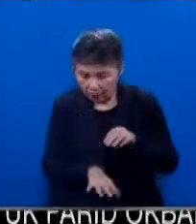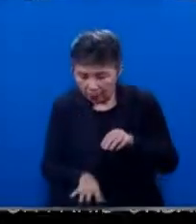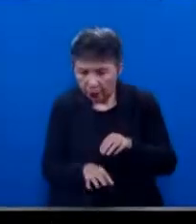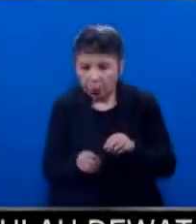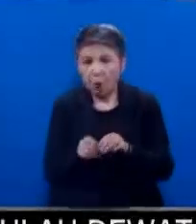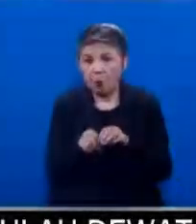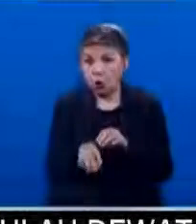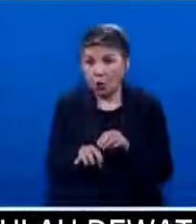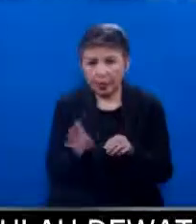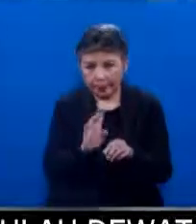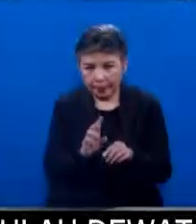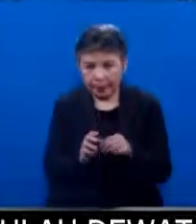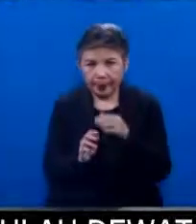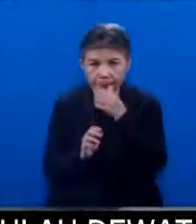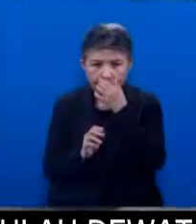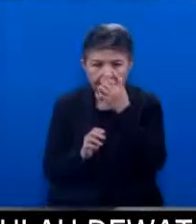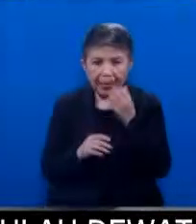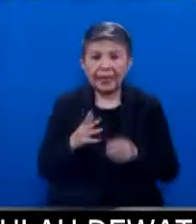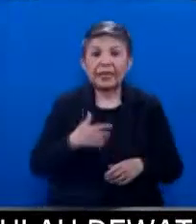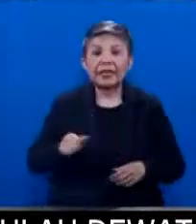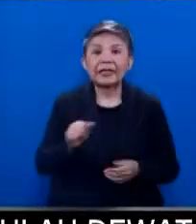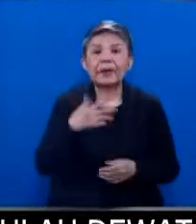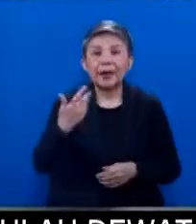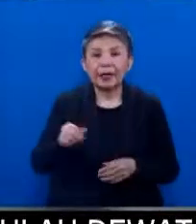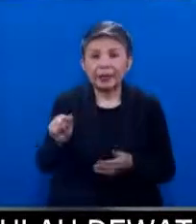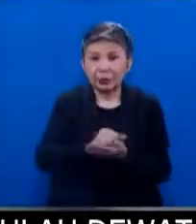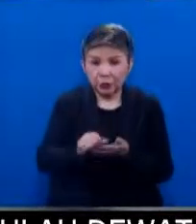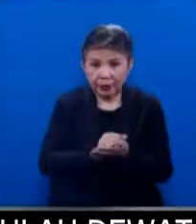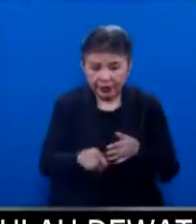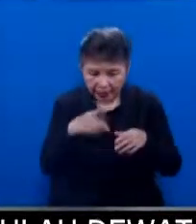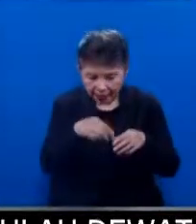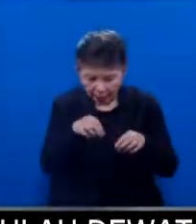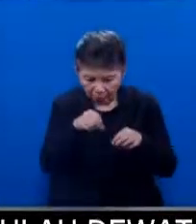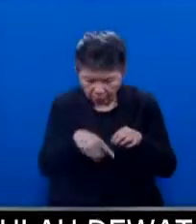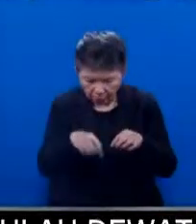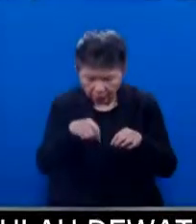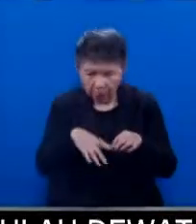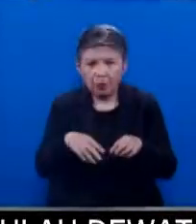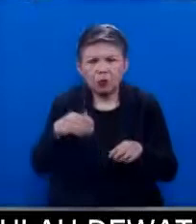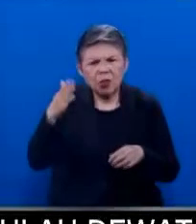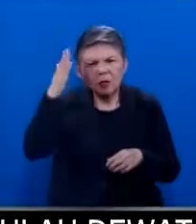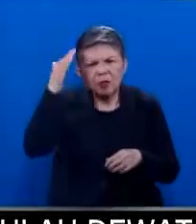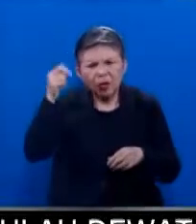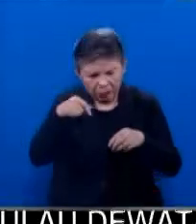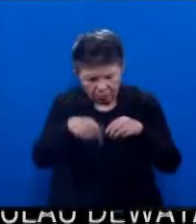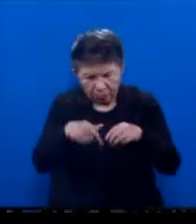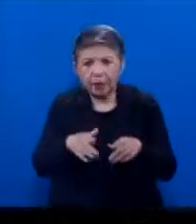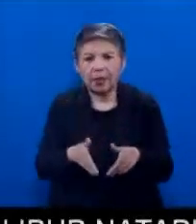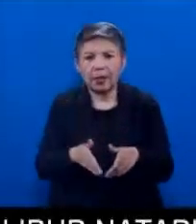Nah, kalau motor ini kita rawat tiap hari, kita cuci, kita tahu bahwa ini ada kendala atau tidak dari kebiasaan